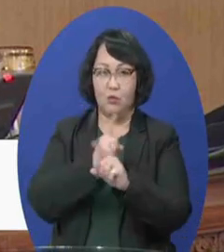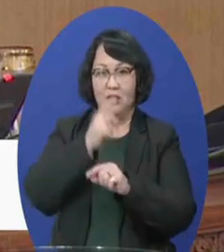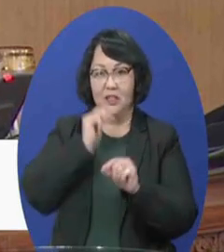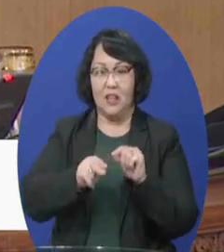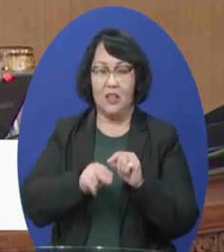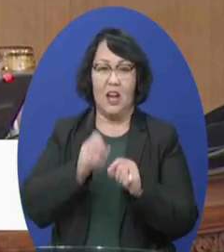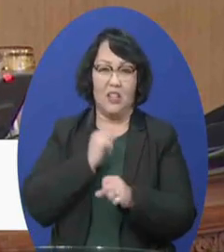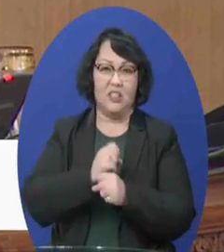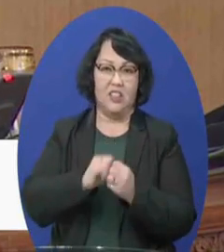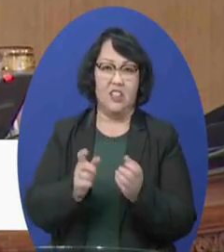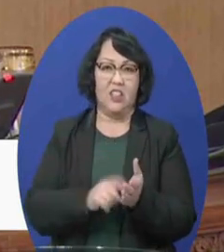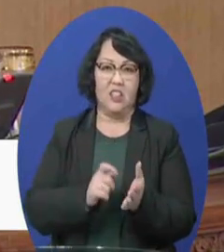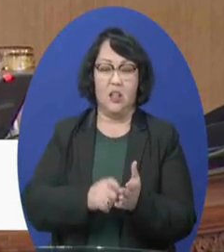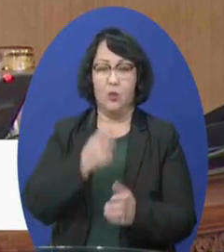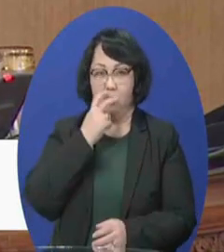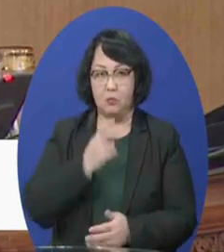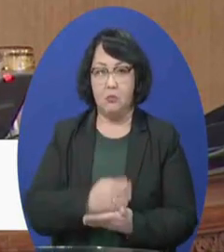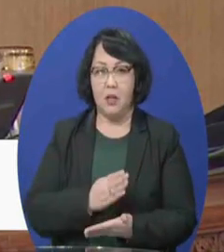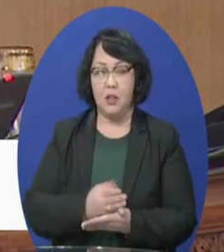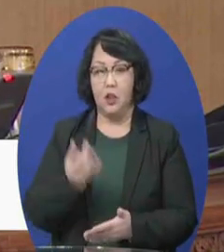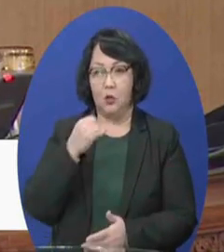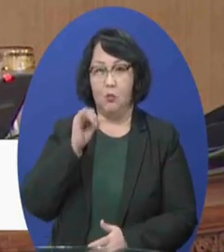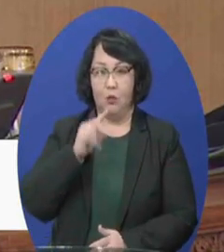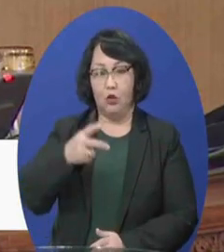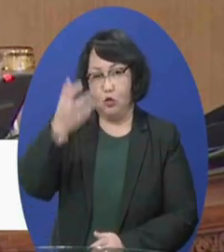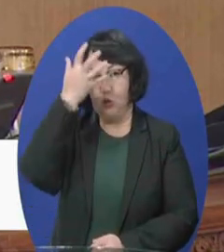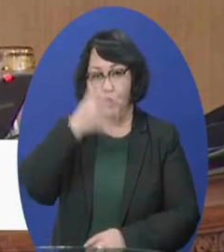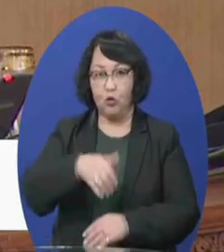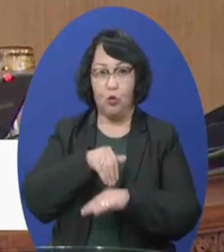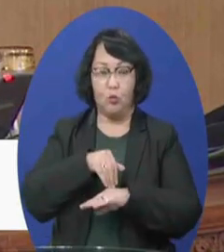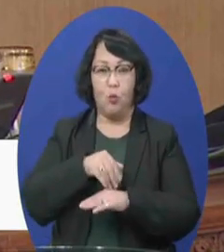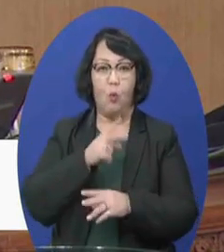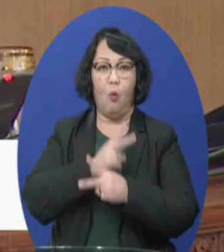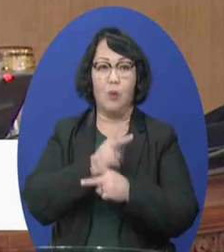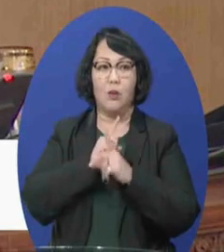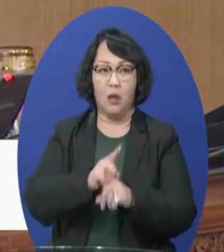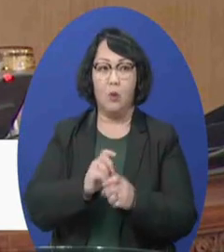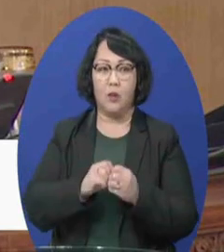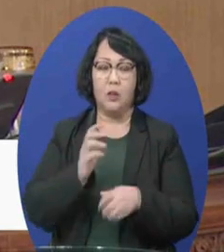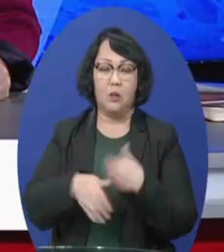байгаа. Ингэжээч төр доктортой байж, ингэжээч хууль хэрэгждэг болно.